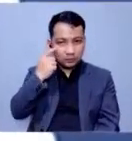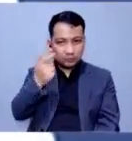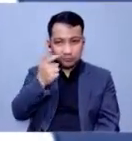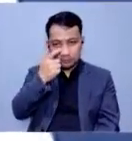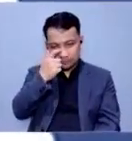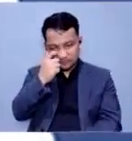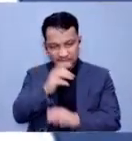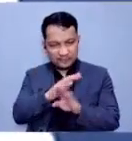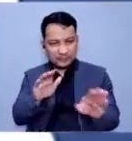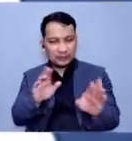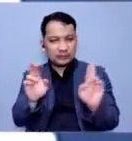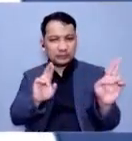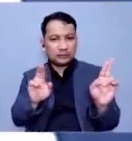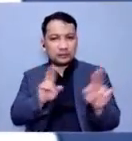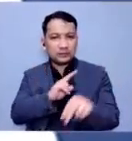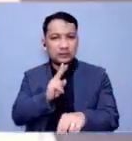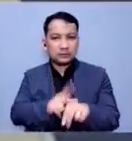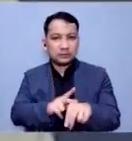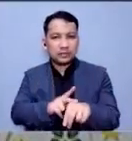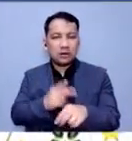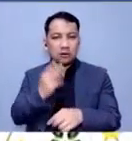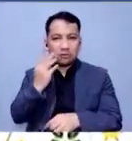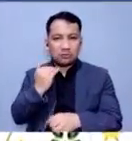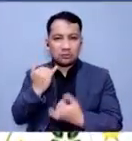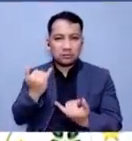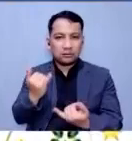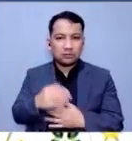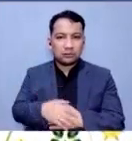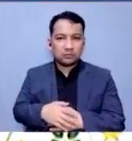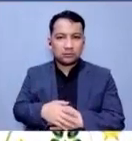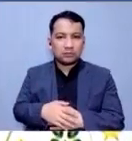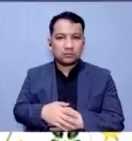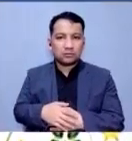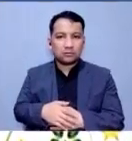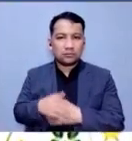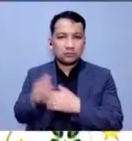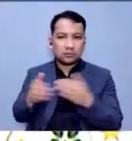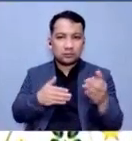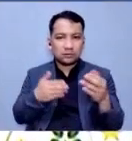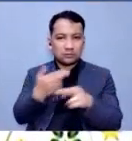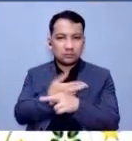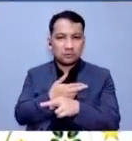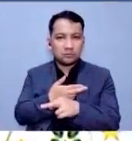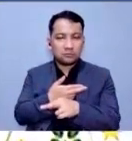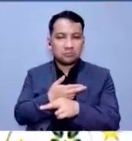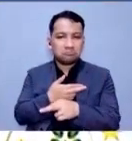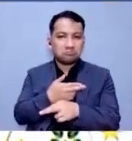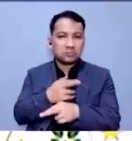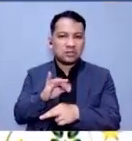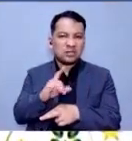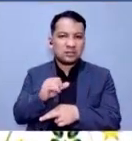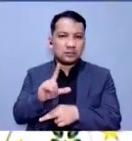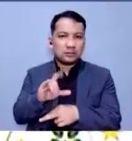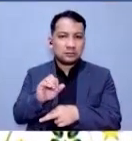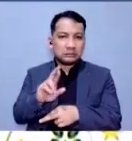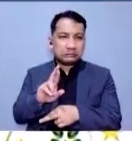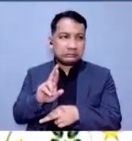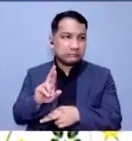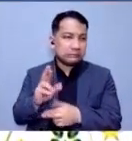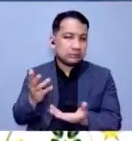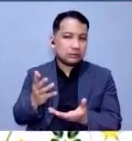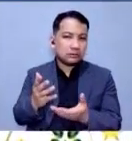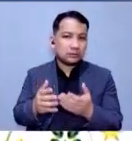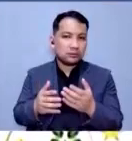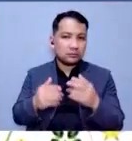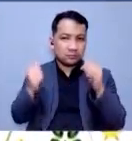pa raw handa ang Pilipinas para rito. Wala pa tayong regulator, no? In fact, yung mga treaties na